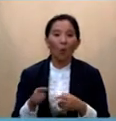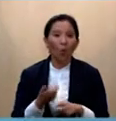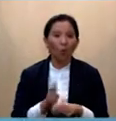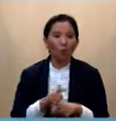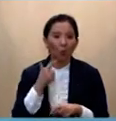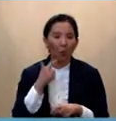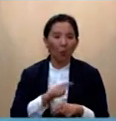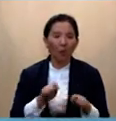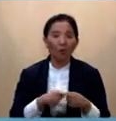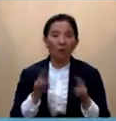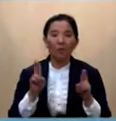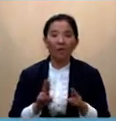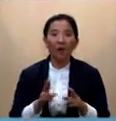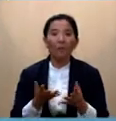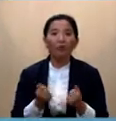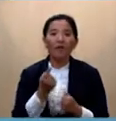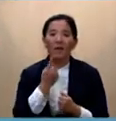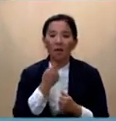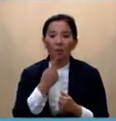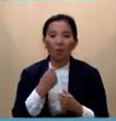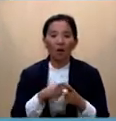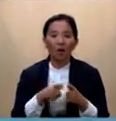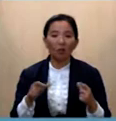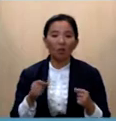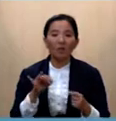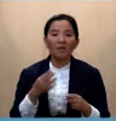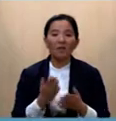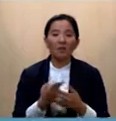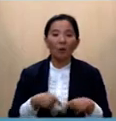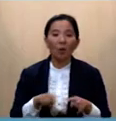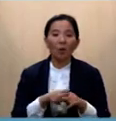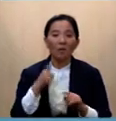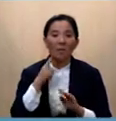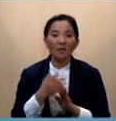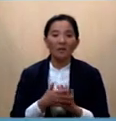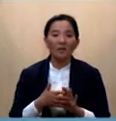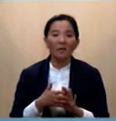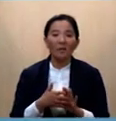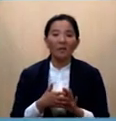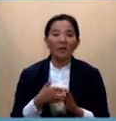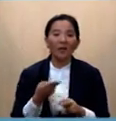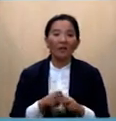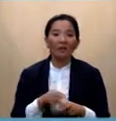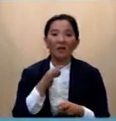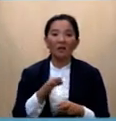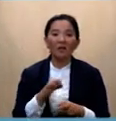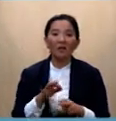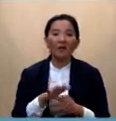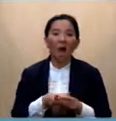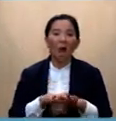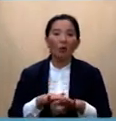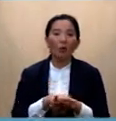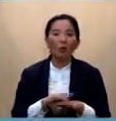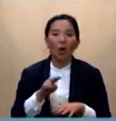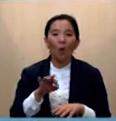грубо нарушил правила, получает красную карточку. И есть такое еще понятие, ну, это, скажем, народное понятие –